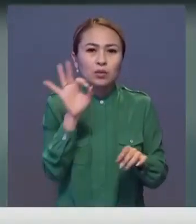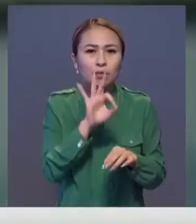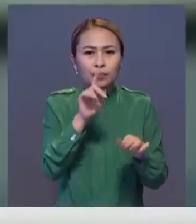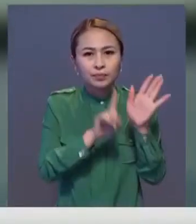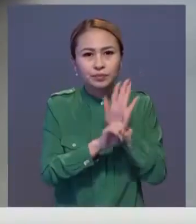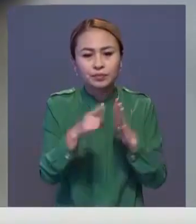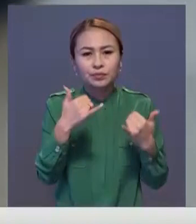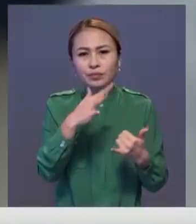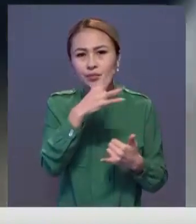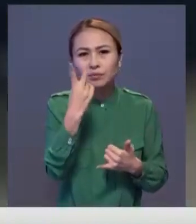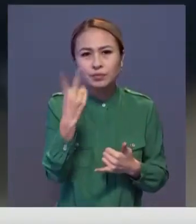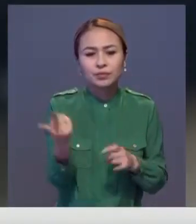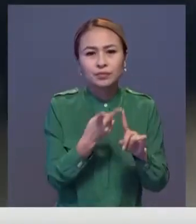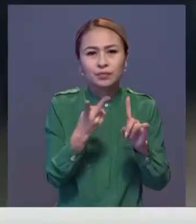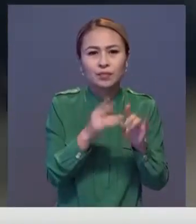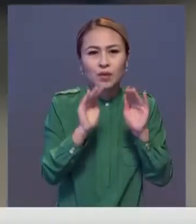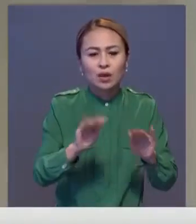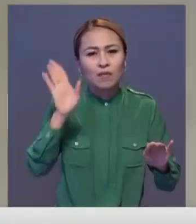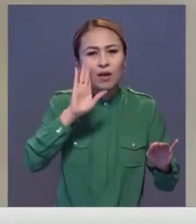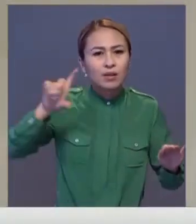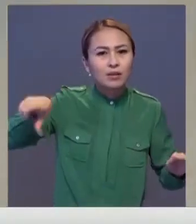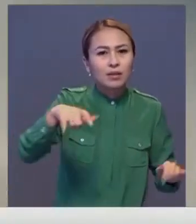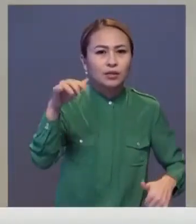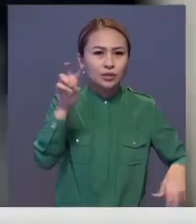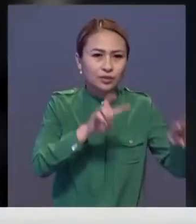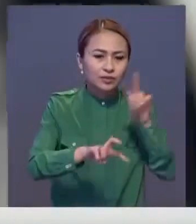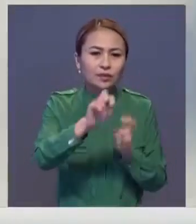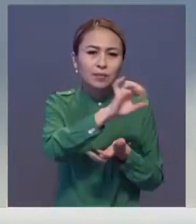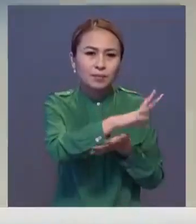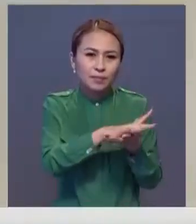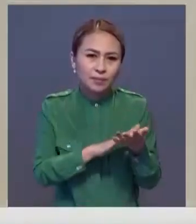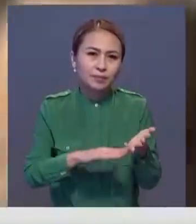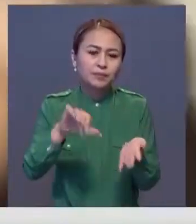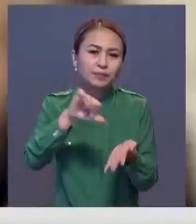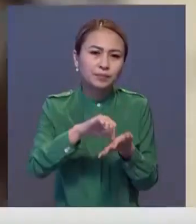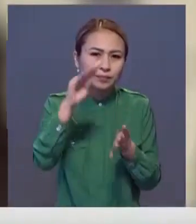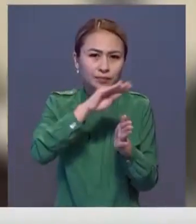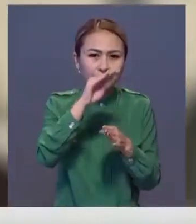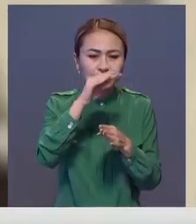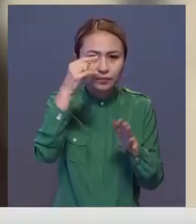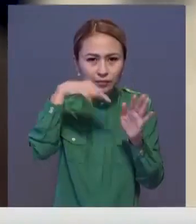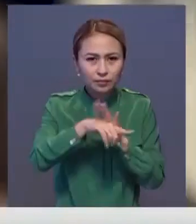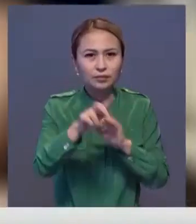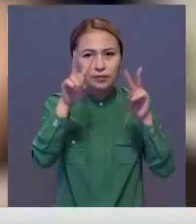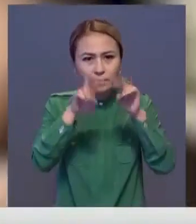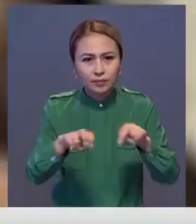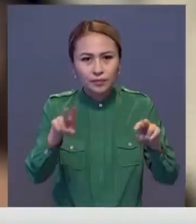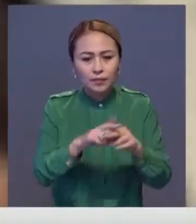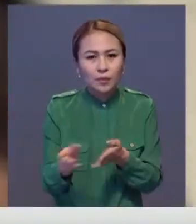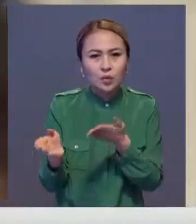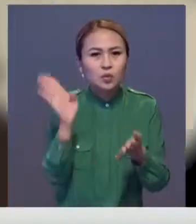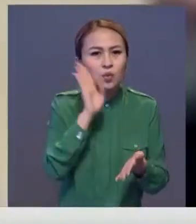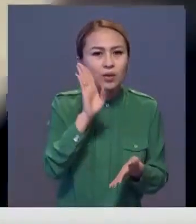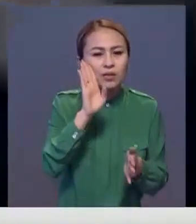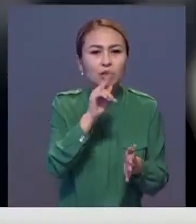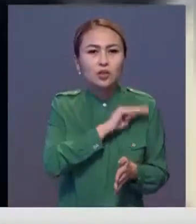қозғалды. Қазіргі уақытта екінші баланы өзен жағалауынан іздеу жалғасып жатыр. Сонымен қатар Байқоңырға қосымша сүңгуірлер тобы тартылған.